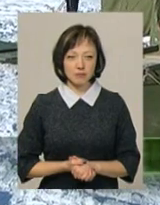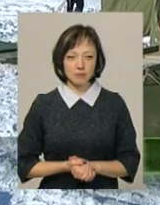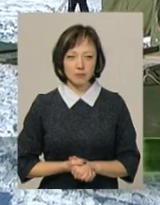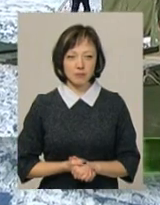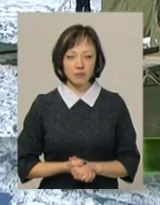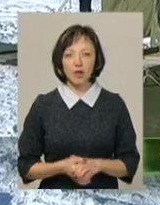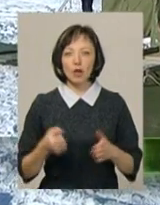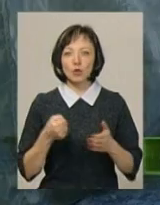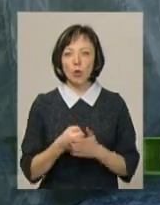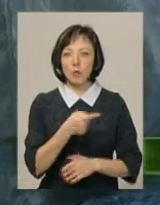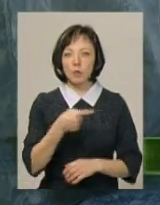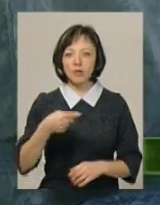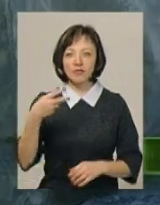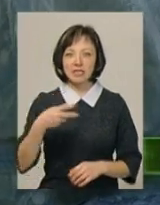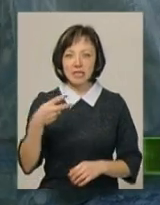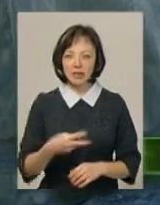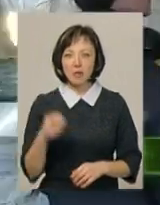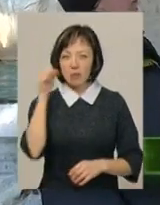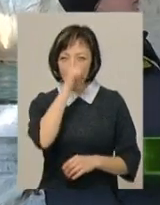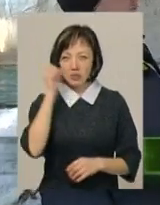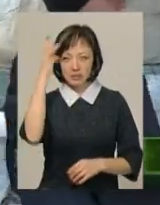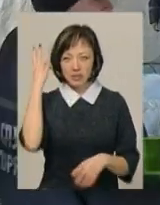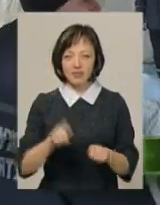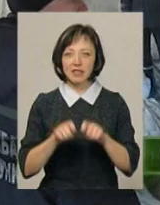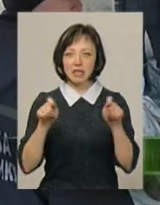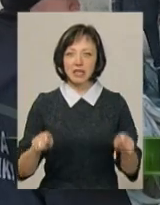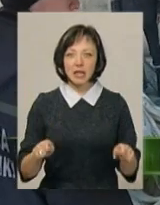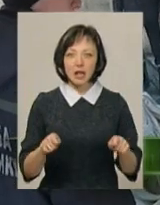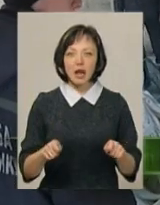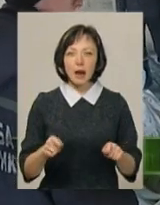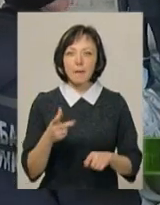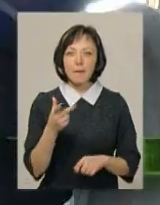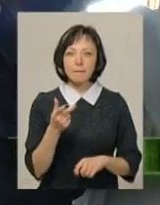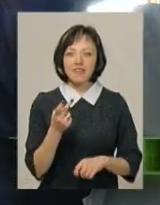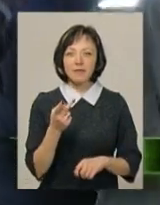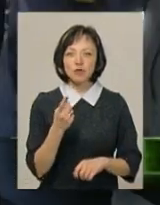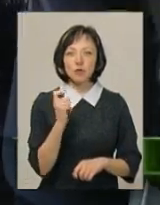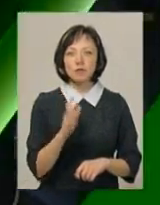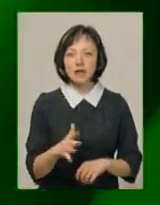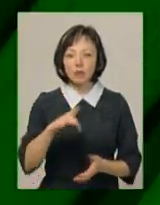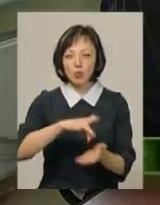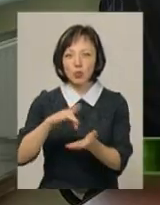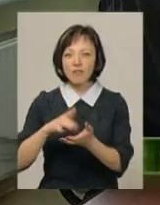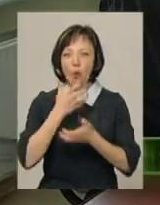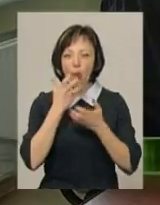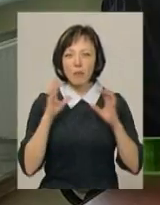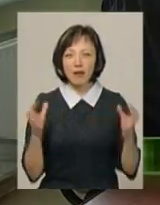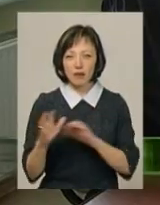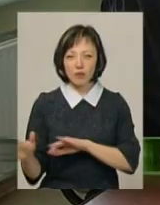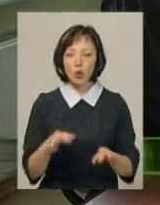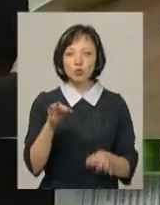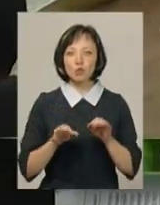До мінус 20. Через низьку температуру на Хмельниччині відкрили майже 150 пунктів обігріву. Судові